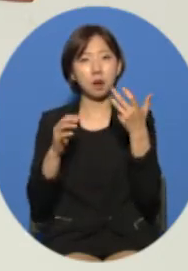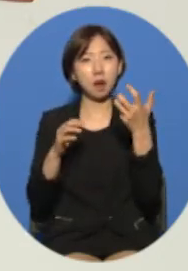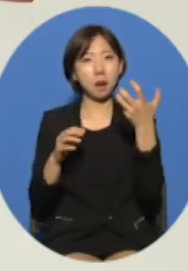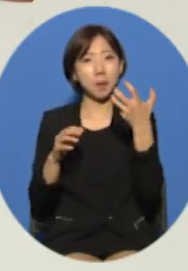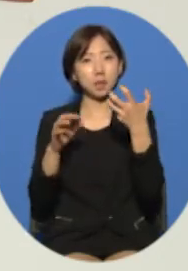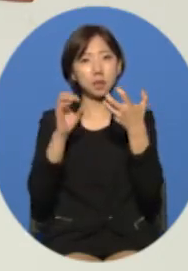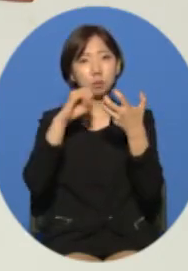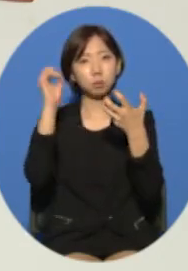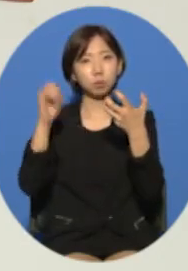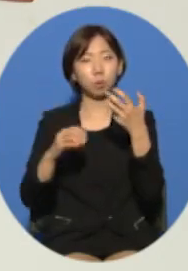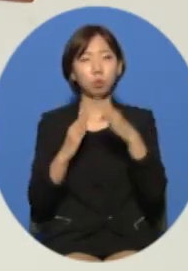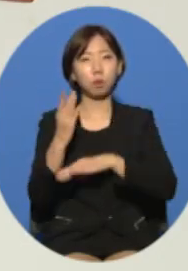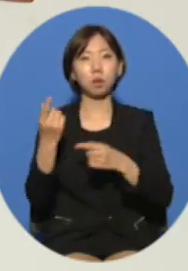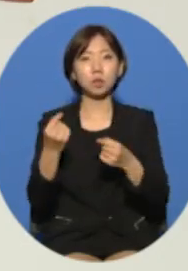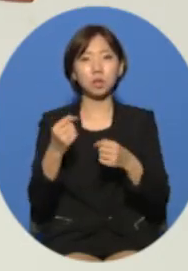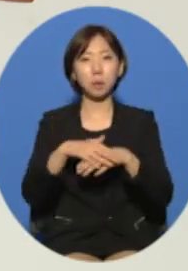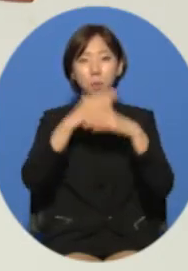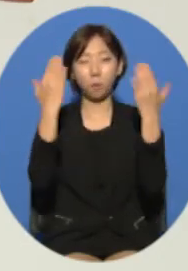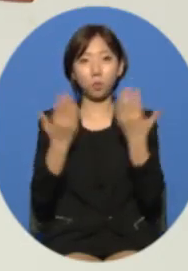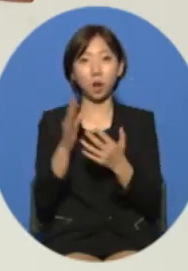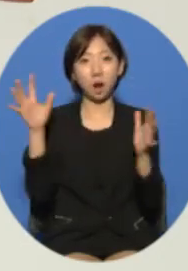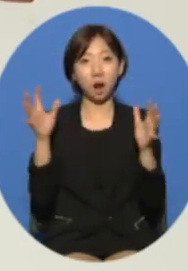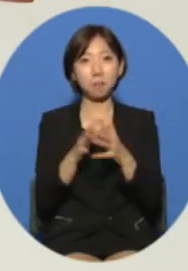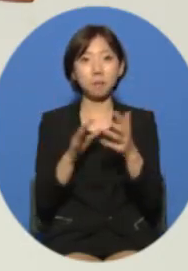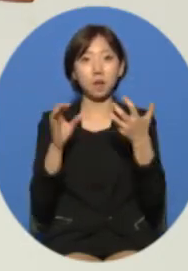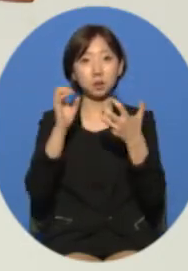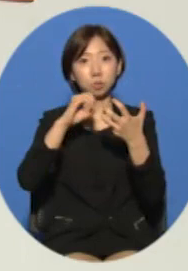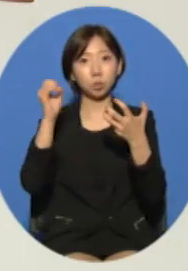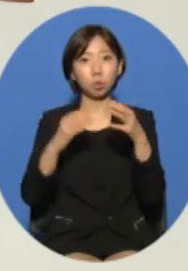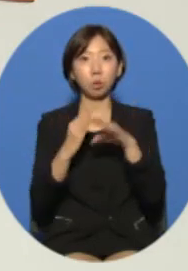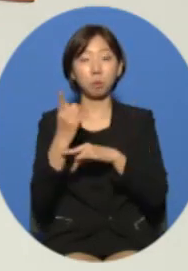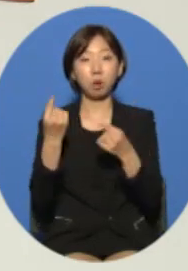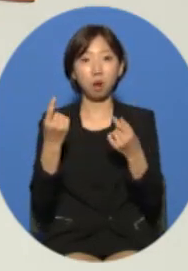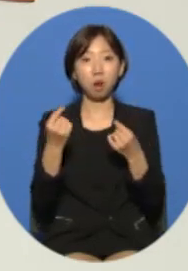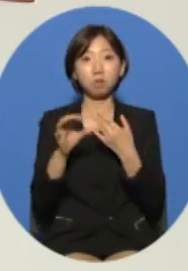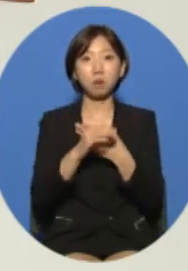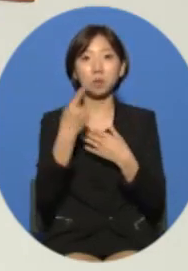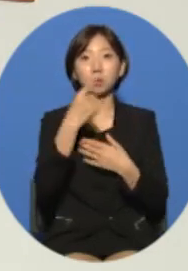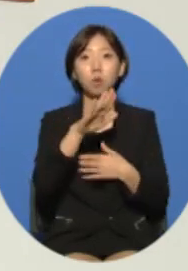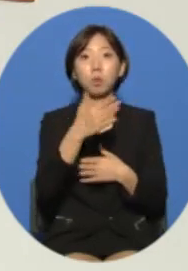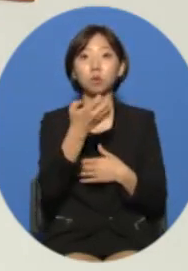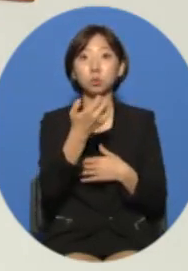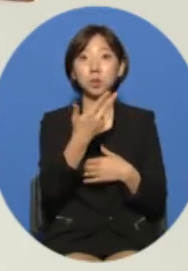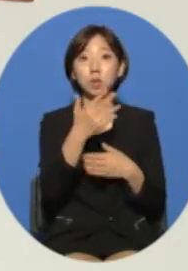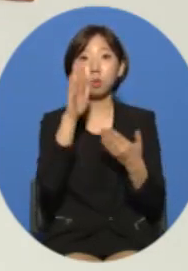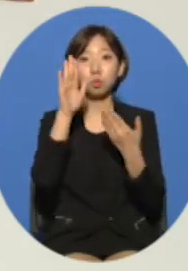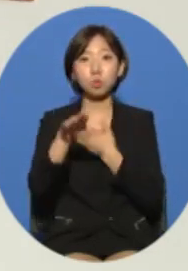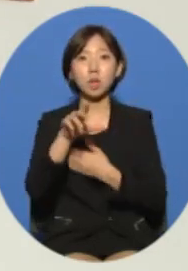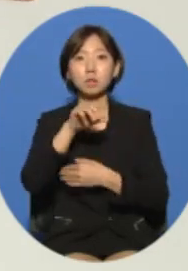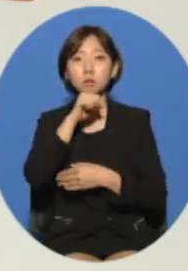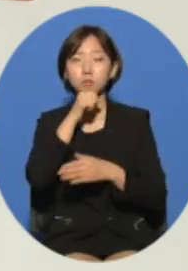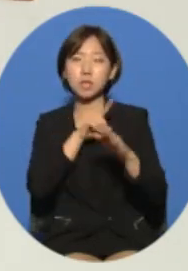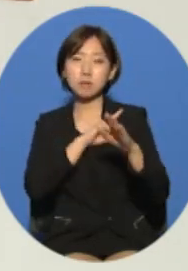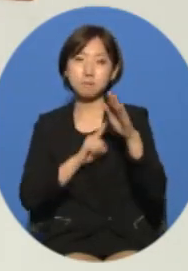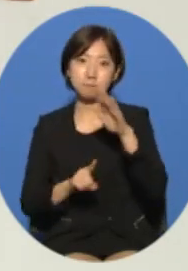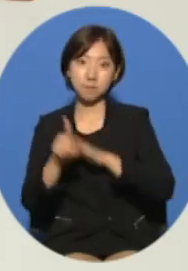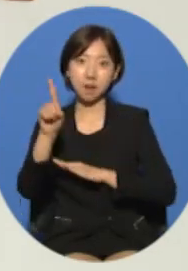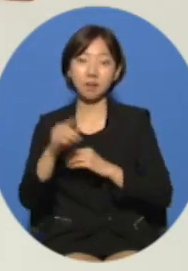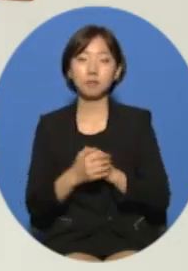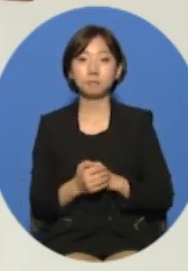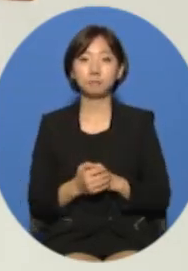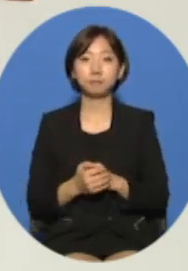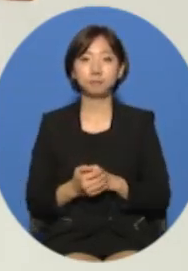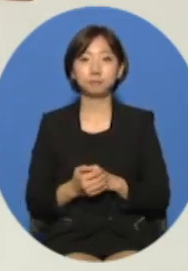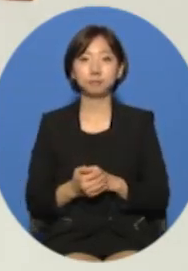전체 투표율이요? 예, 전체 투표율은. 그러면은 예. 97년 이후에 가장 높은 투표율 아닙니까? 그렇습니다. 예. 예 그래서